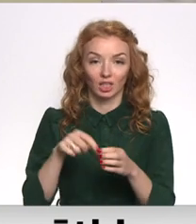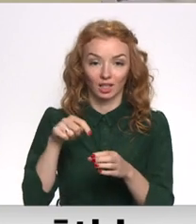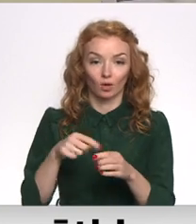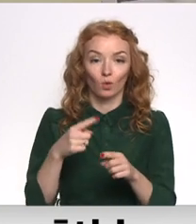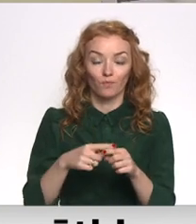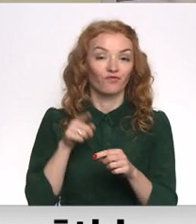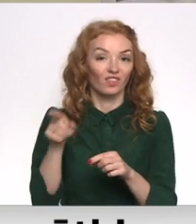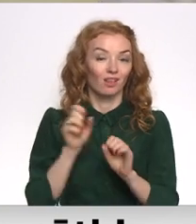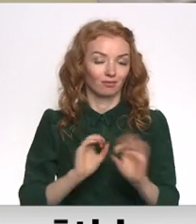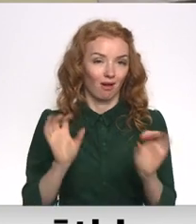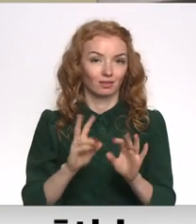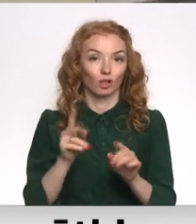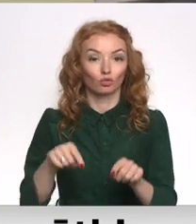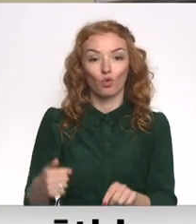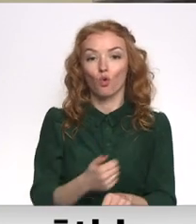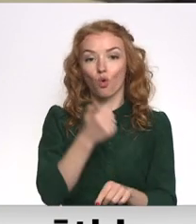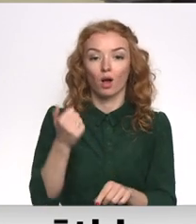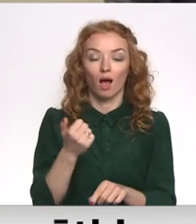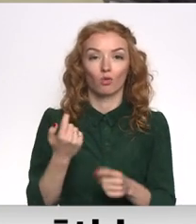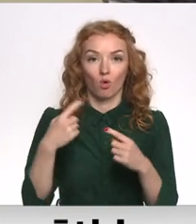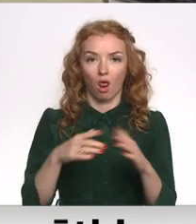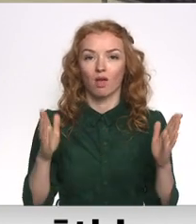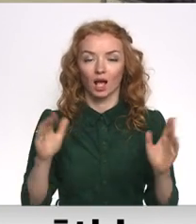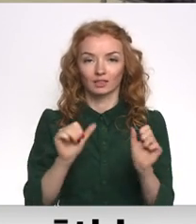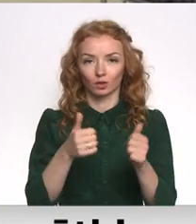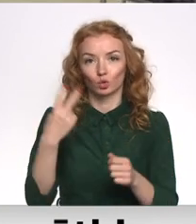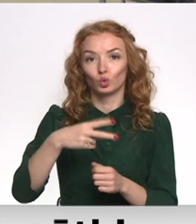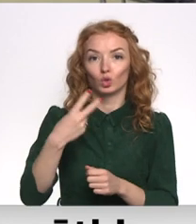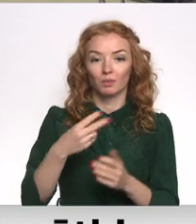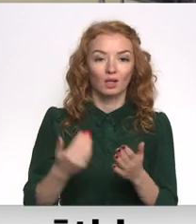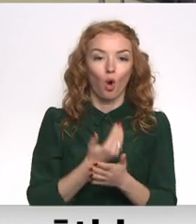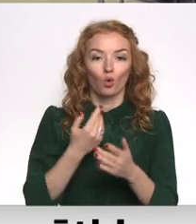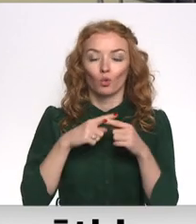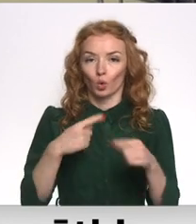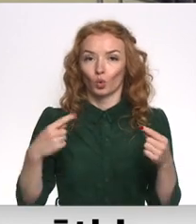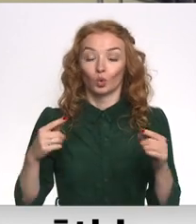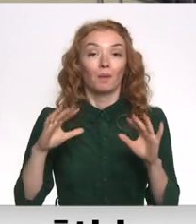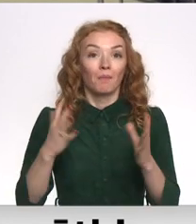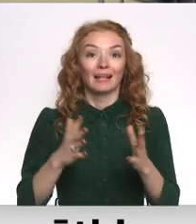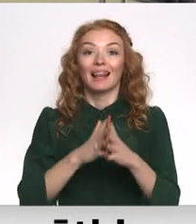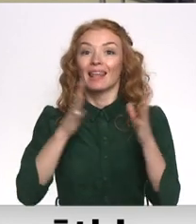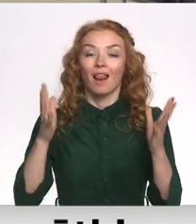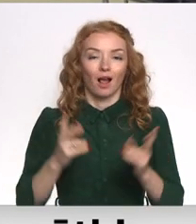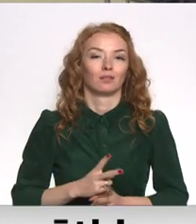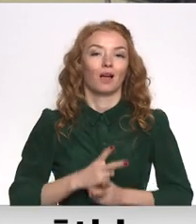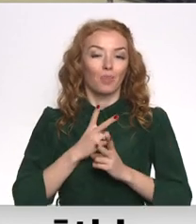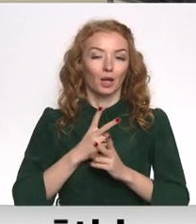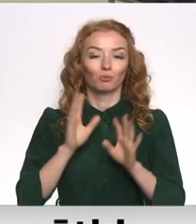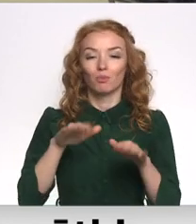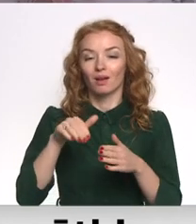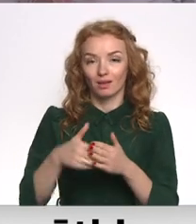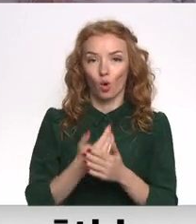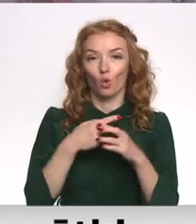Segliņa RTV stāsta, ka šogad laikā izveidoti vairāk nekā 20 jauni produkti, bet lielākais gandrījums esot par